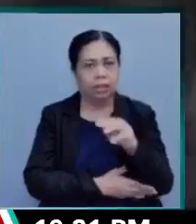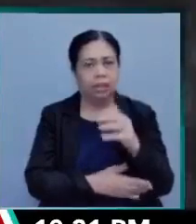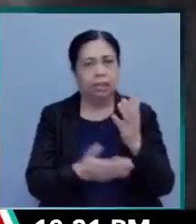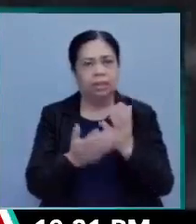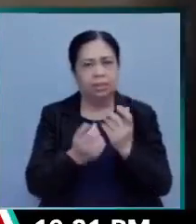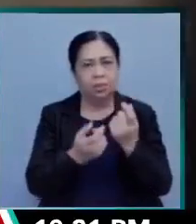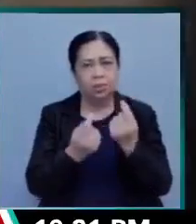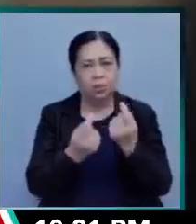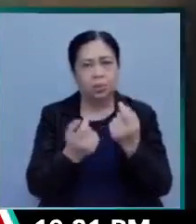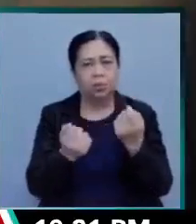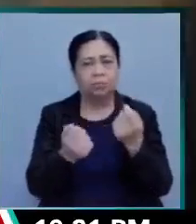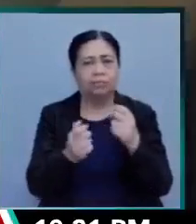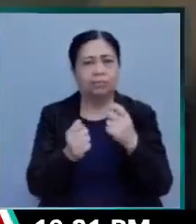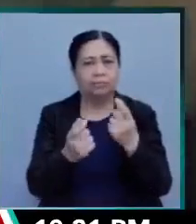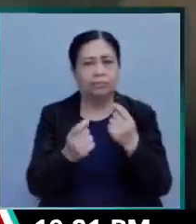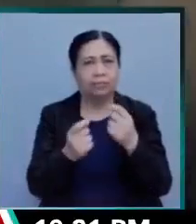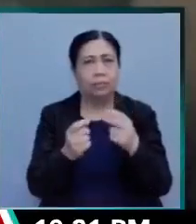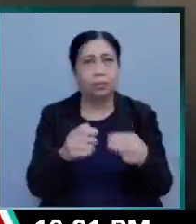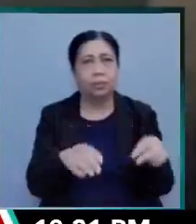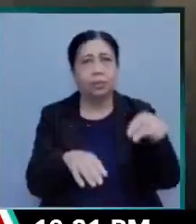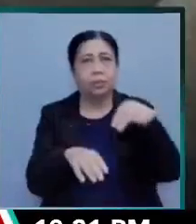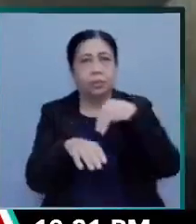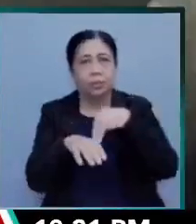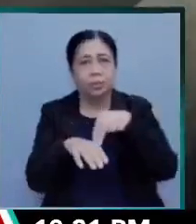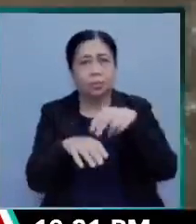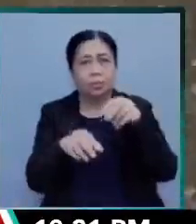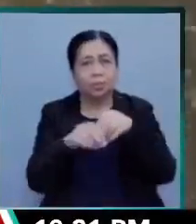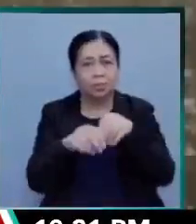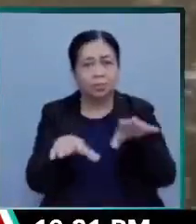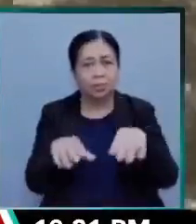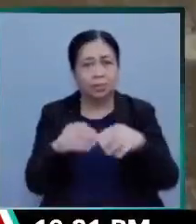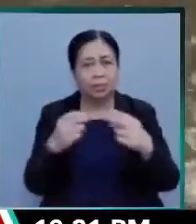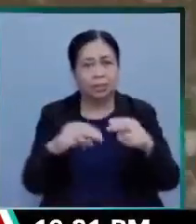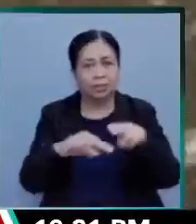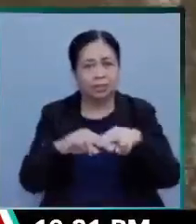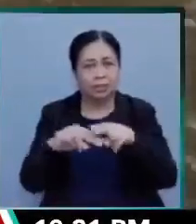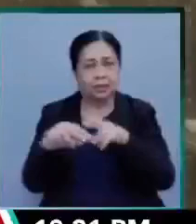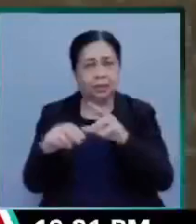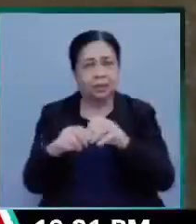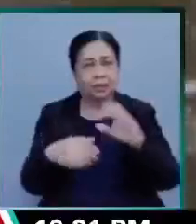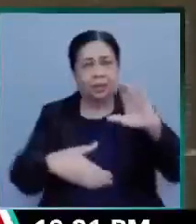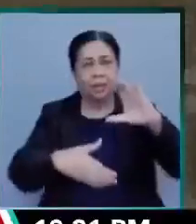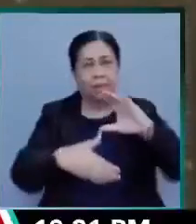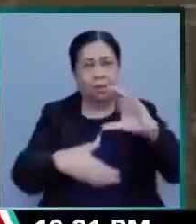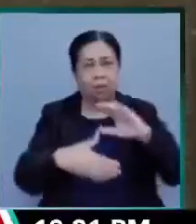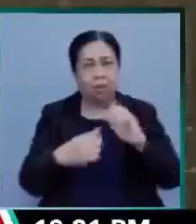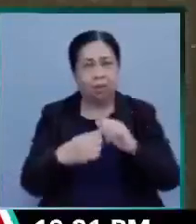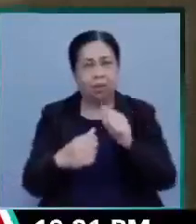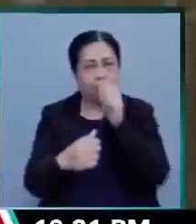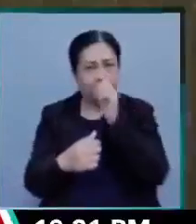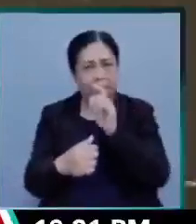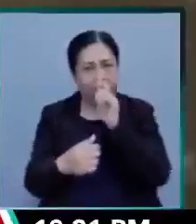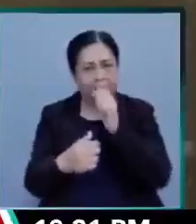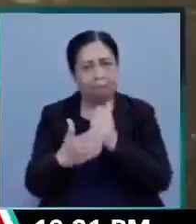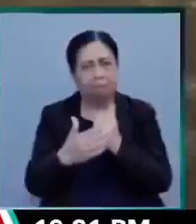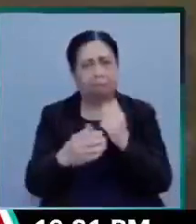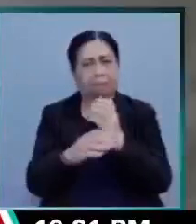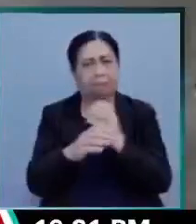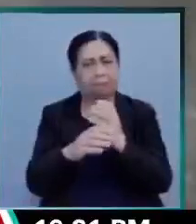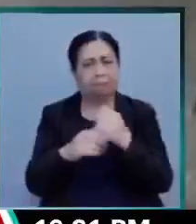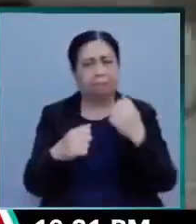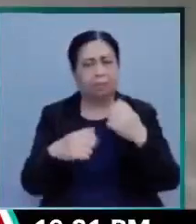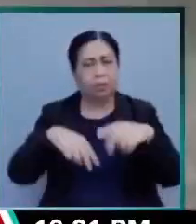na sumampa sa mga upuan. Sa Caloocan naman, sinuong na ng mga commuter at sasakyan ang hanggang tuhod na